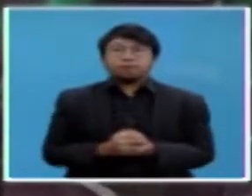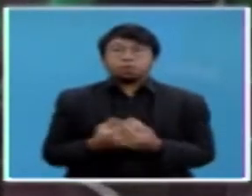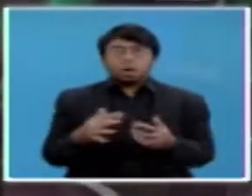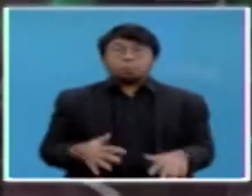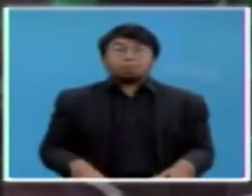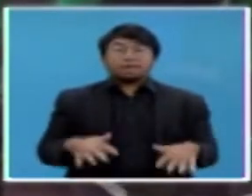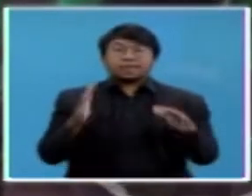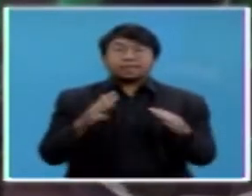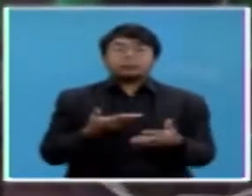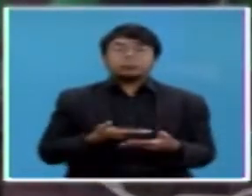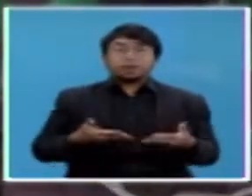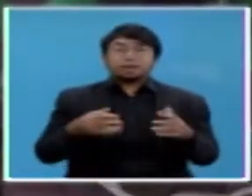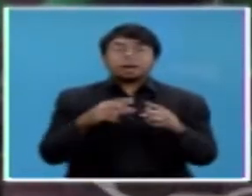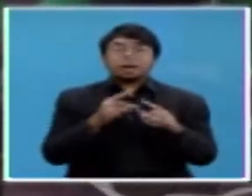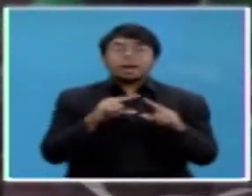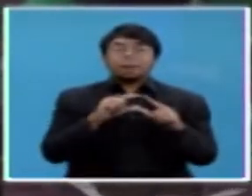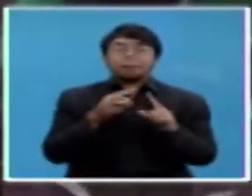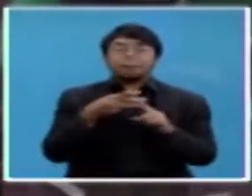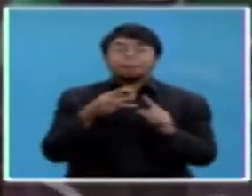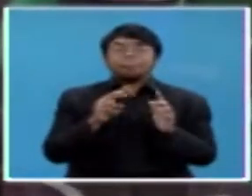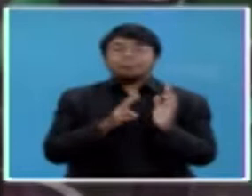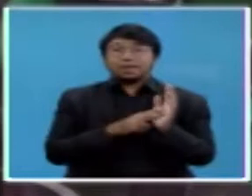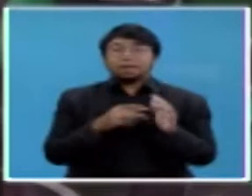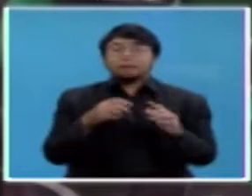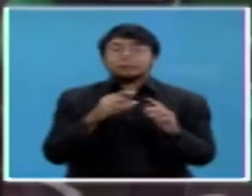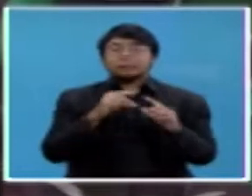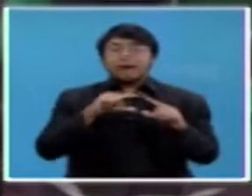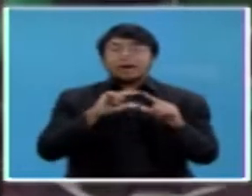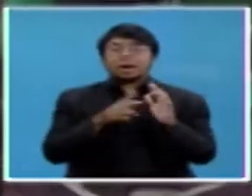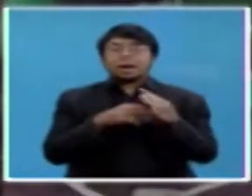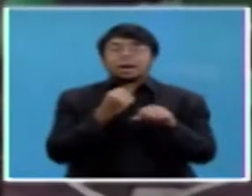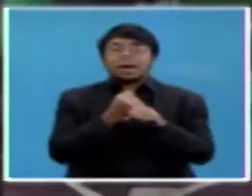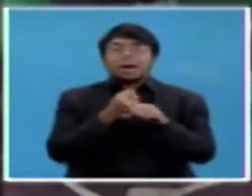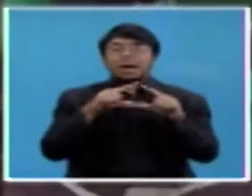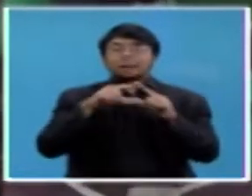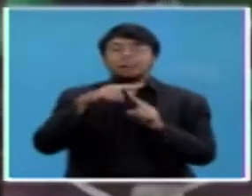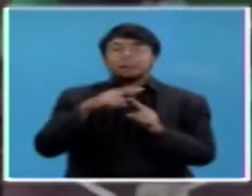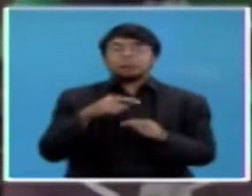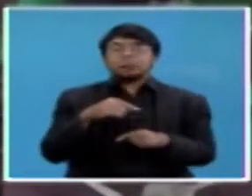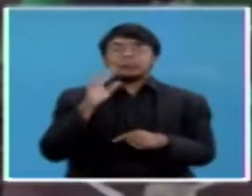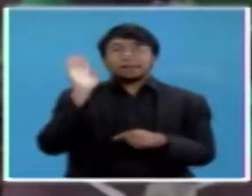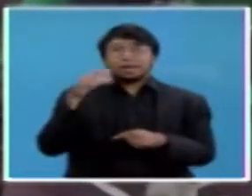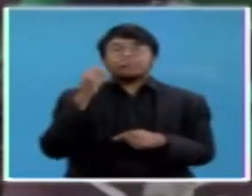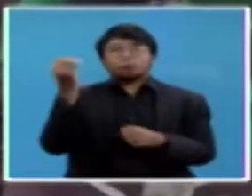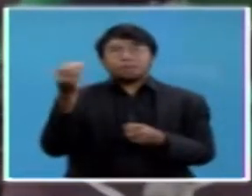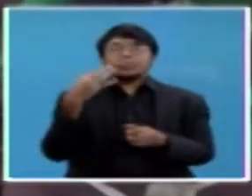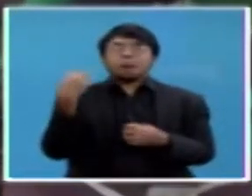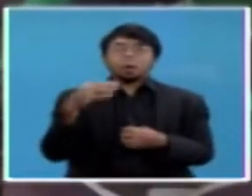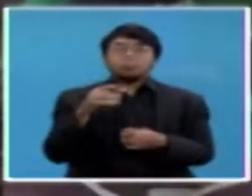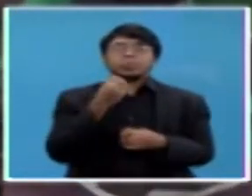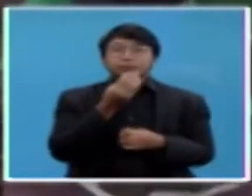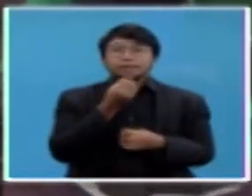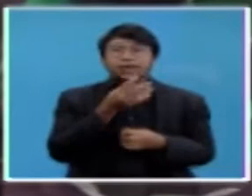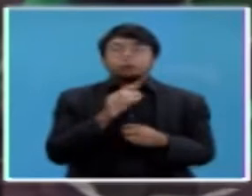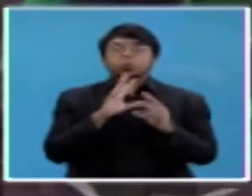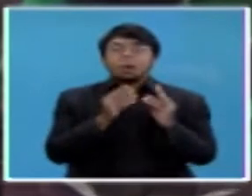daerah Tabir, Jangkat, Sungai Mano maupun yang berada di Pamenang. Nanti akan kami sampaikan lebih lanjut karena untuk nilai jumlah pastinya. Karena